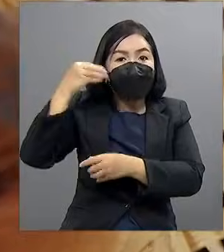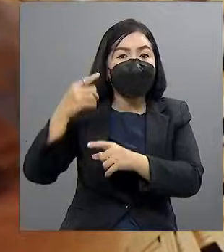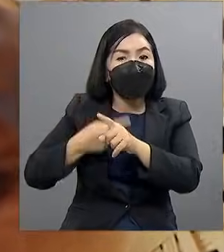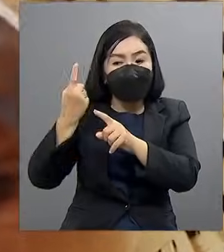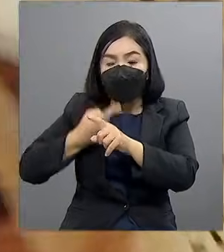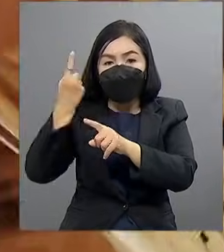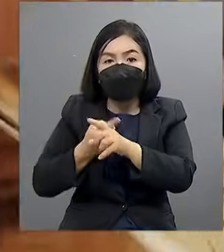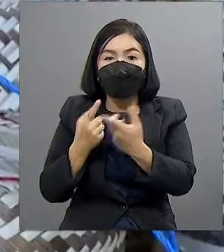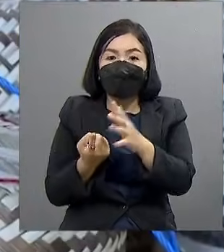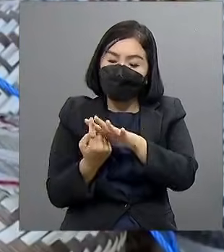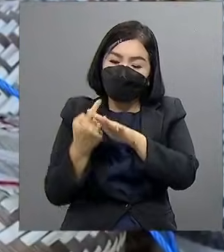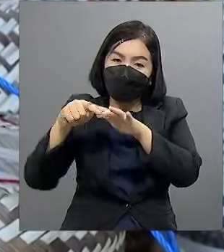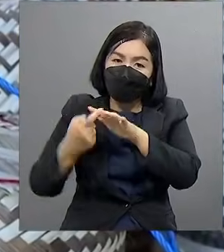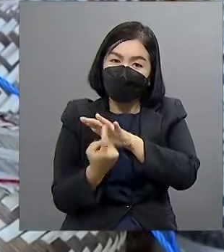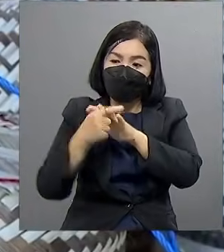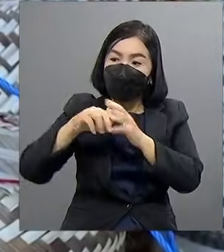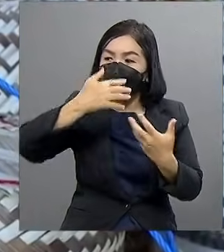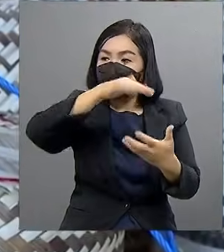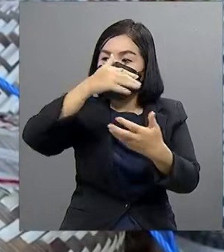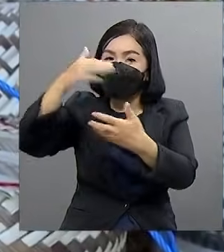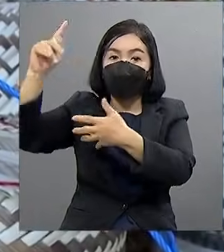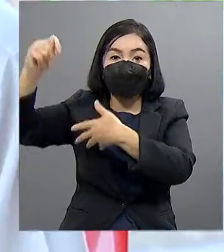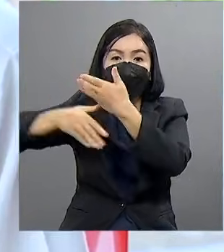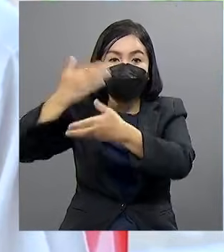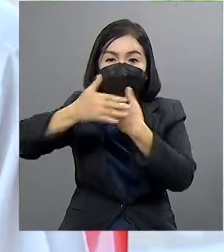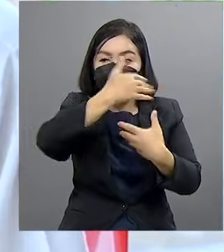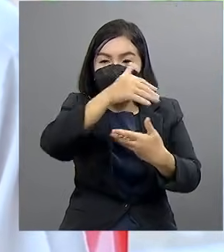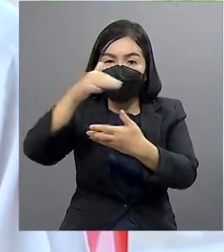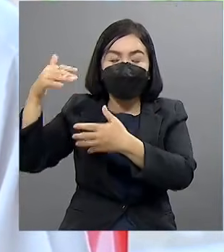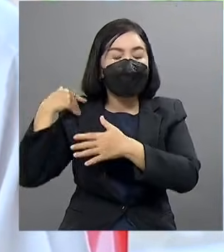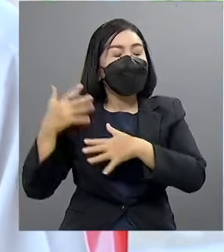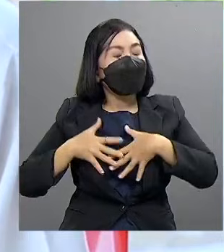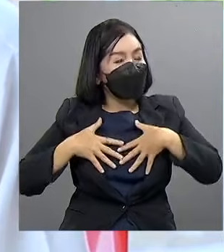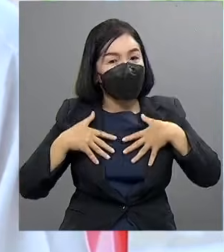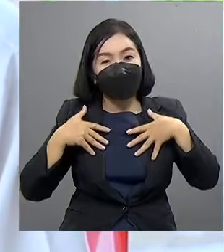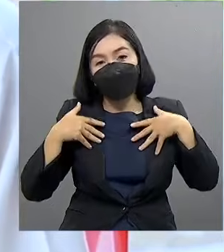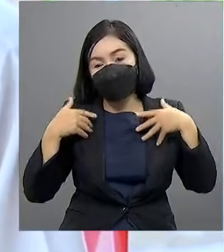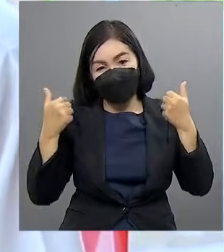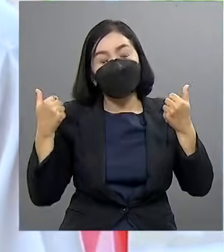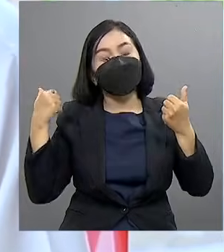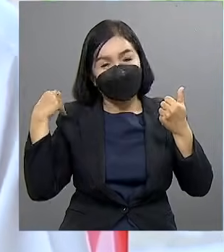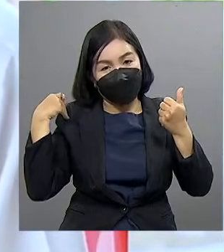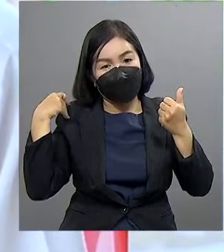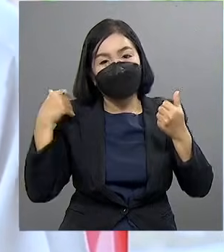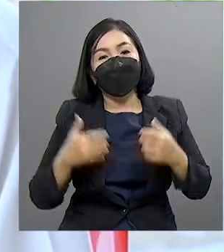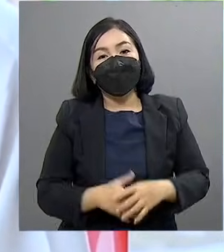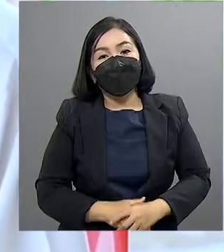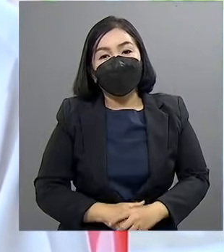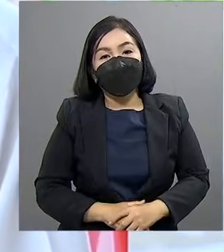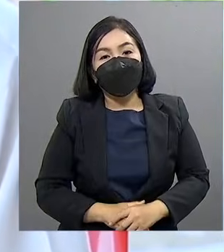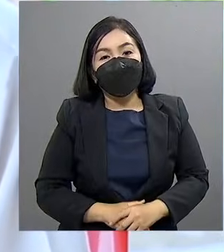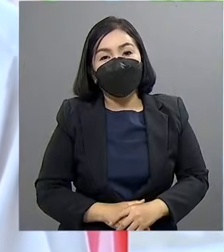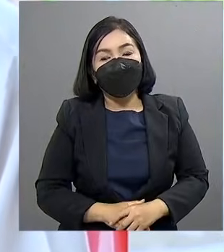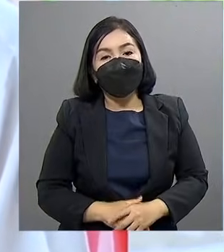ไปส่งขายตลาดใหญ่นี่ฮะมีความสุขค่ะแล้วก็ได้พบปะ